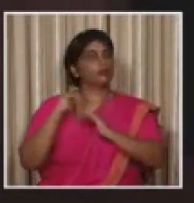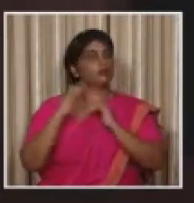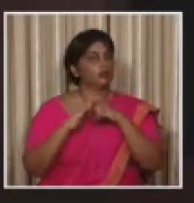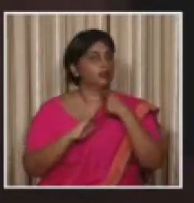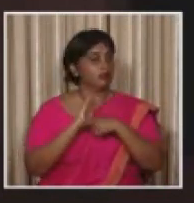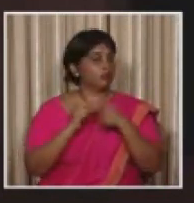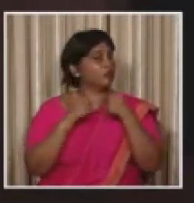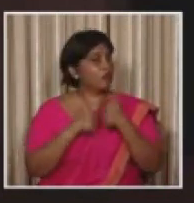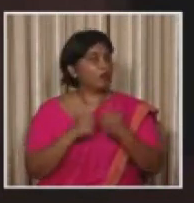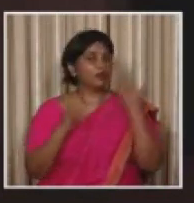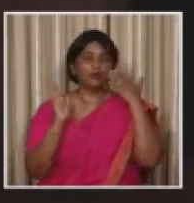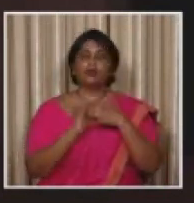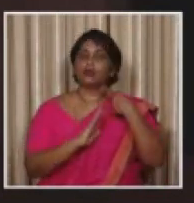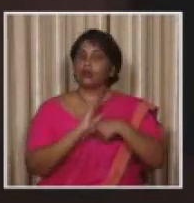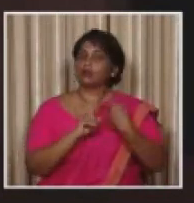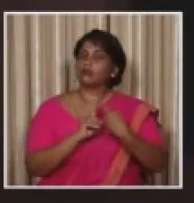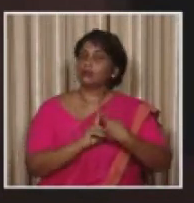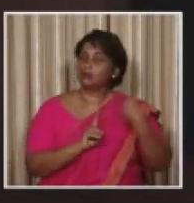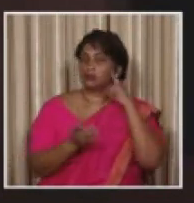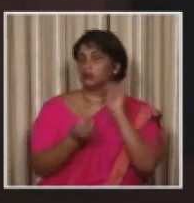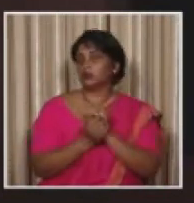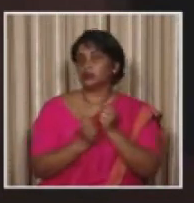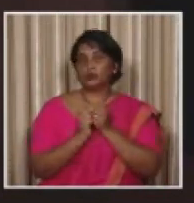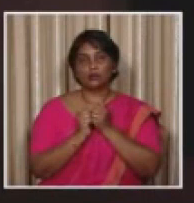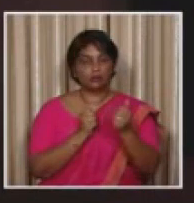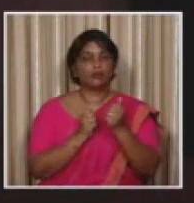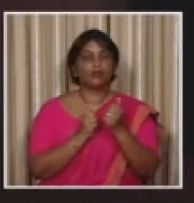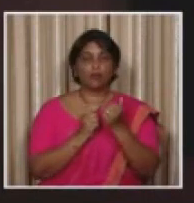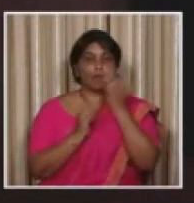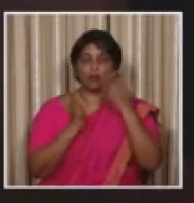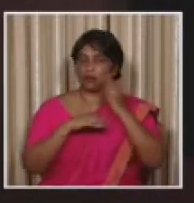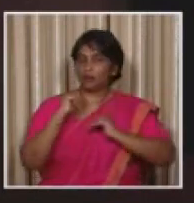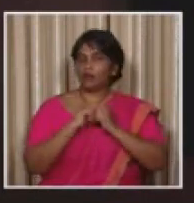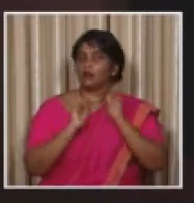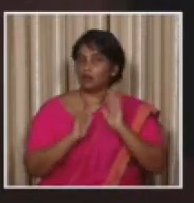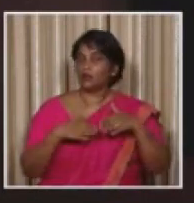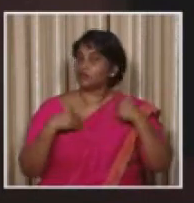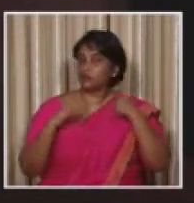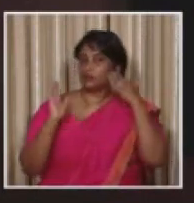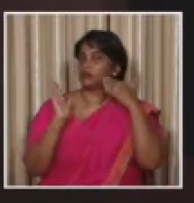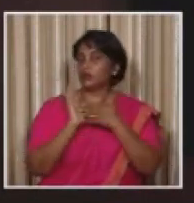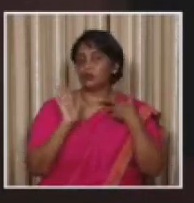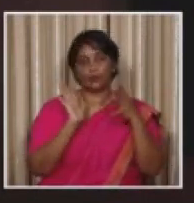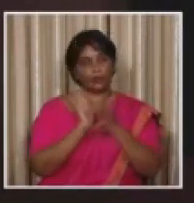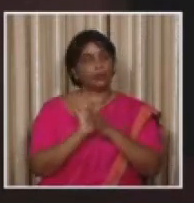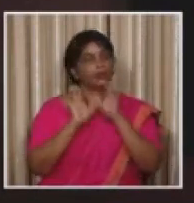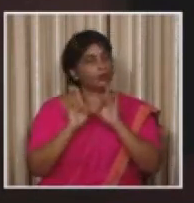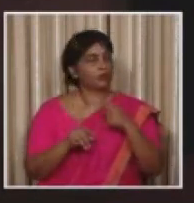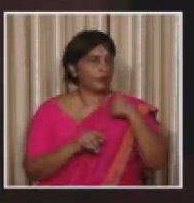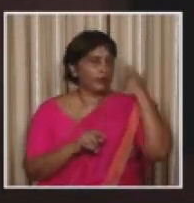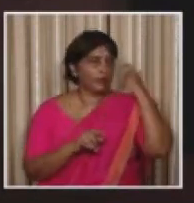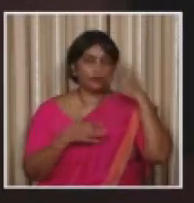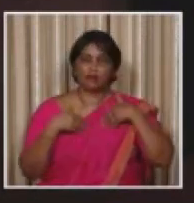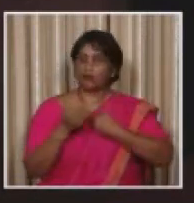රටට යහපත් වෙන විදිහටත් රටේ යහපත රැකගෙන කරගන්නට පුළුවන් බොහෝ ක්‍රමවේදයේ තියෙනවා සෞඛ්‍ය ශේෂ්ත්‍රයත් එක්කම. ඉතින් අපි හිතනවා නම්